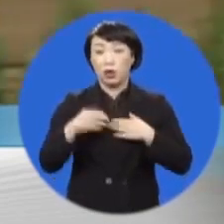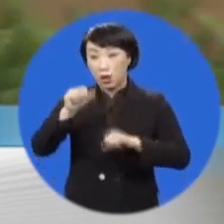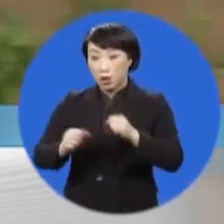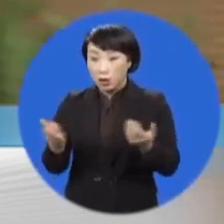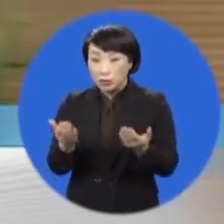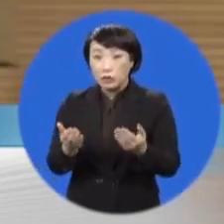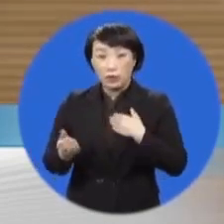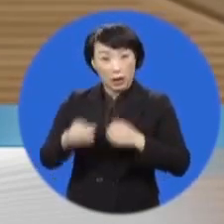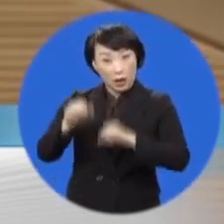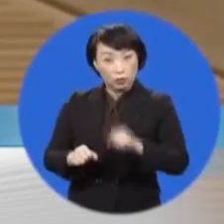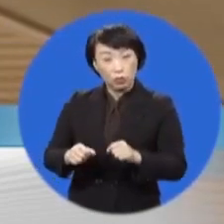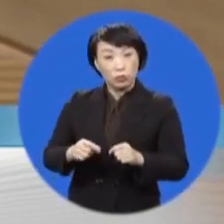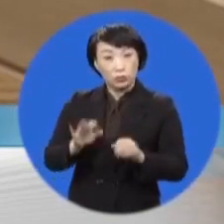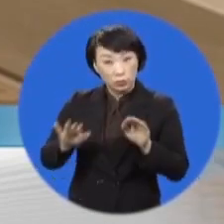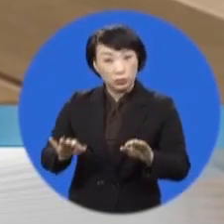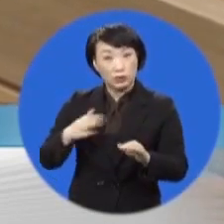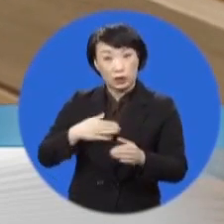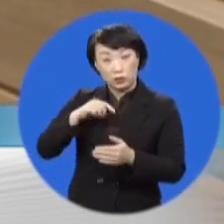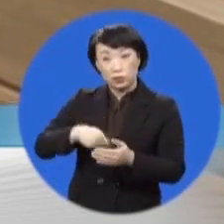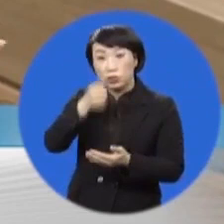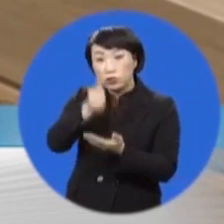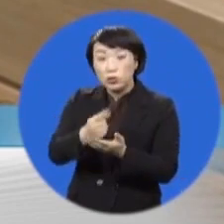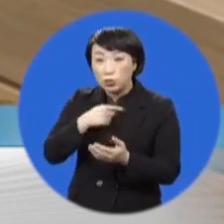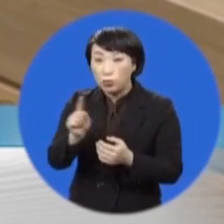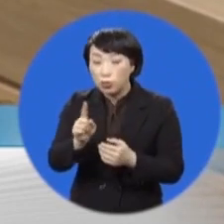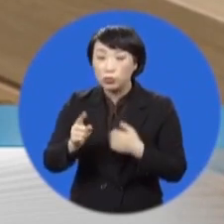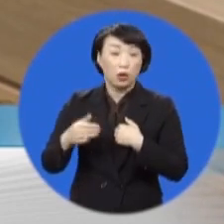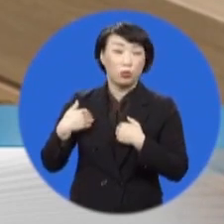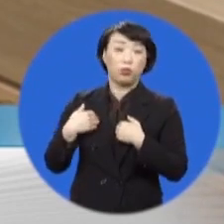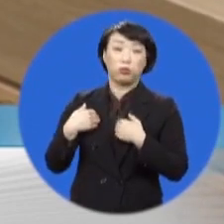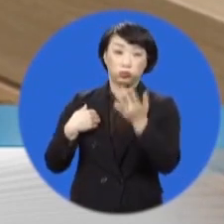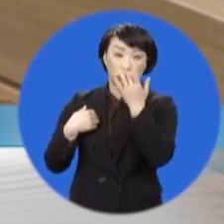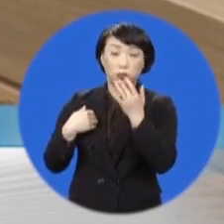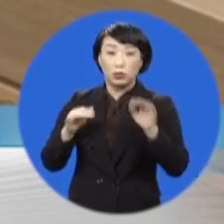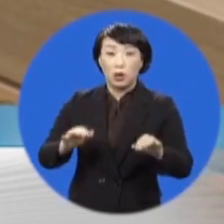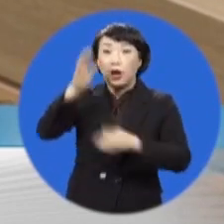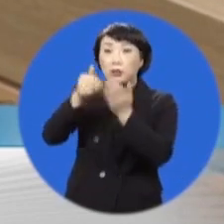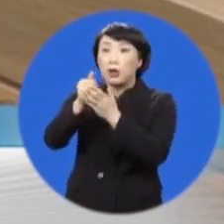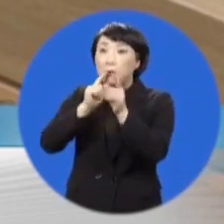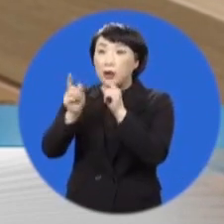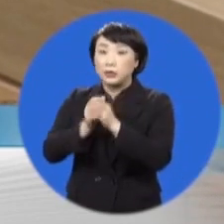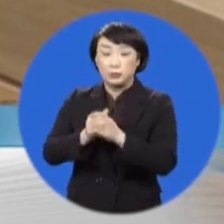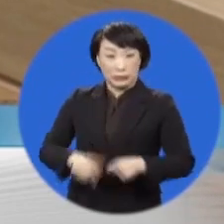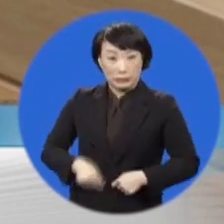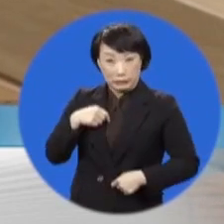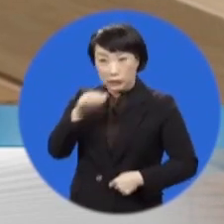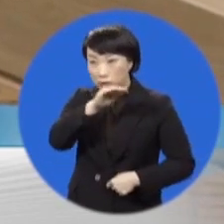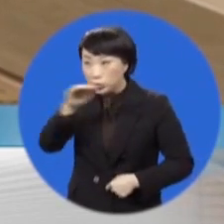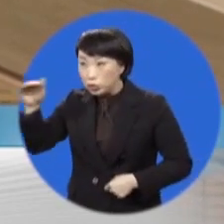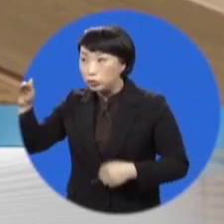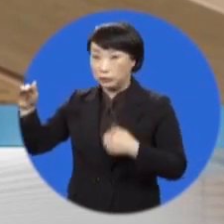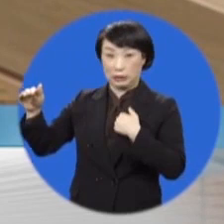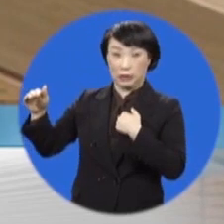있는 이 행동에 자 범죄가 3 가보신 지도 몰라요 하나님의 많습니다 는 의 이에 기존